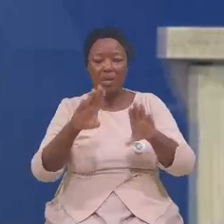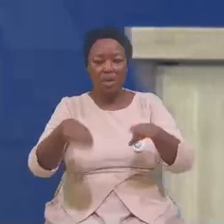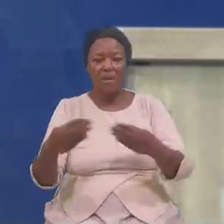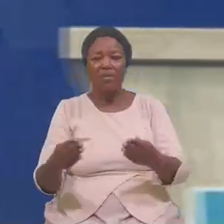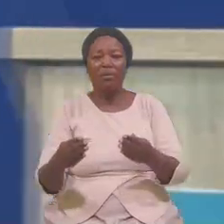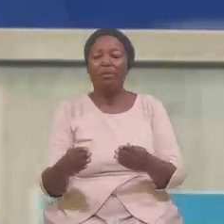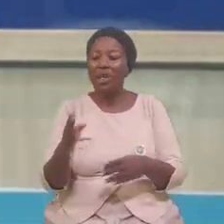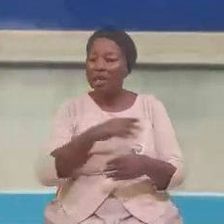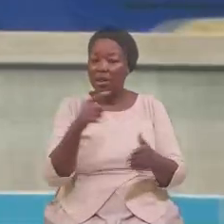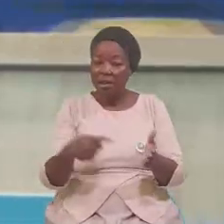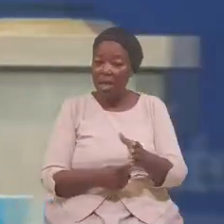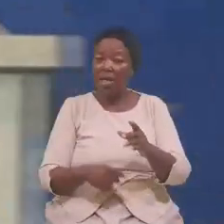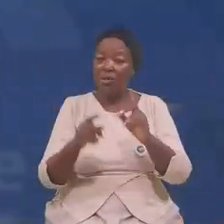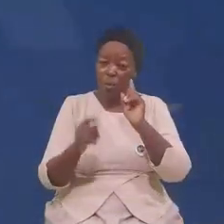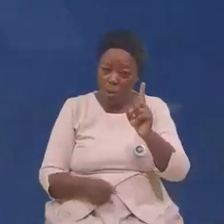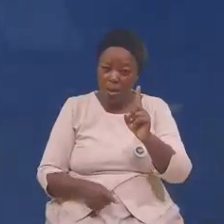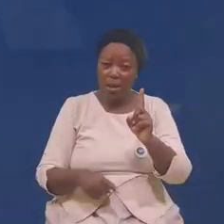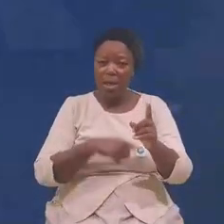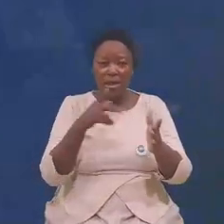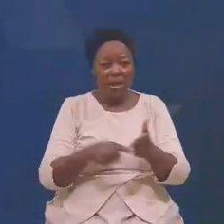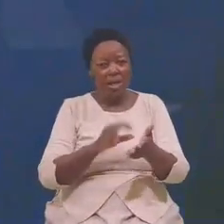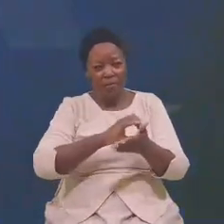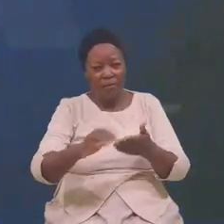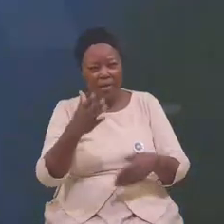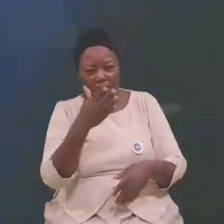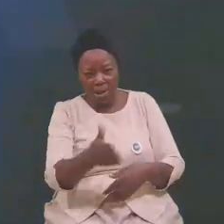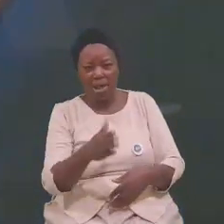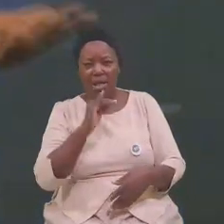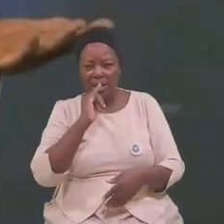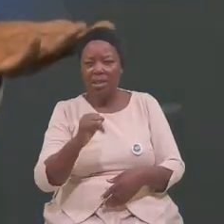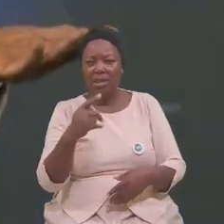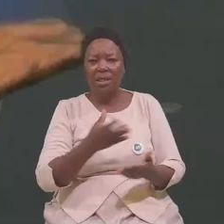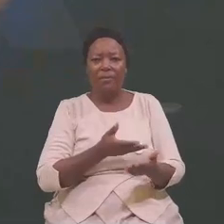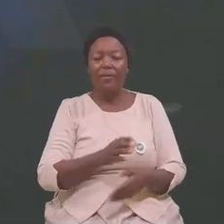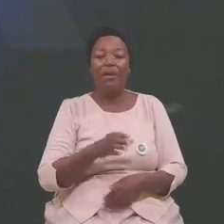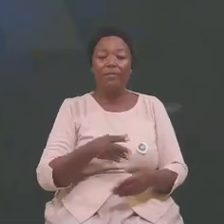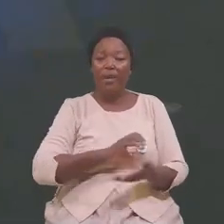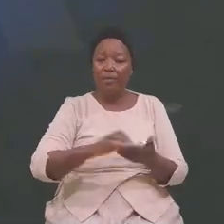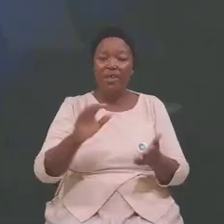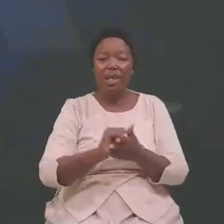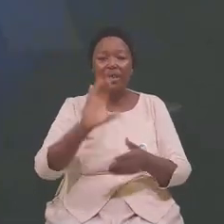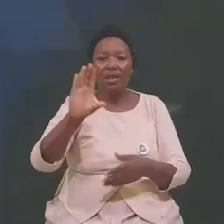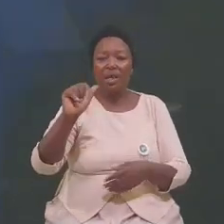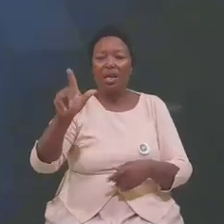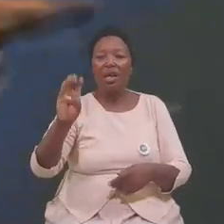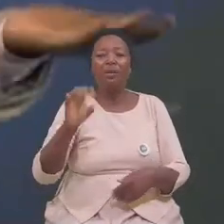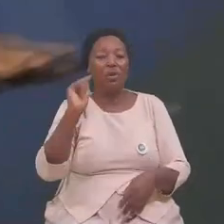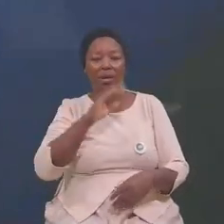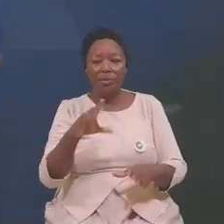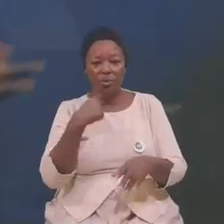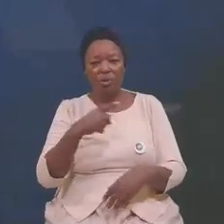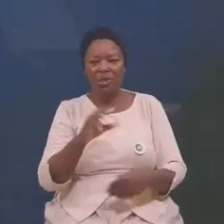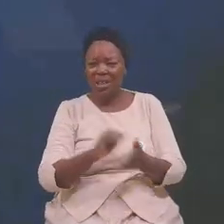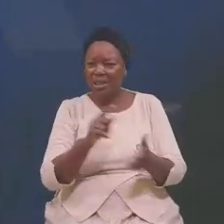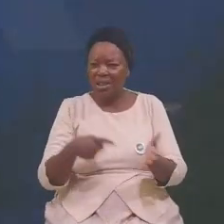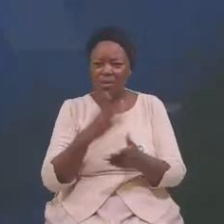Celui-ci, ce verset ici, c'est un verset. Caleb aussi pourrait te le dire. Et c'est quelque chose que